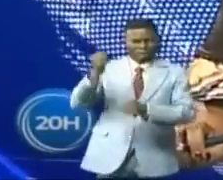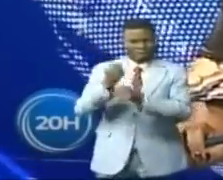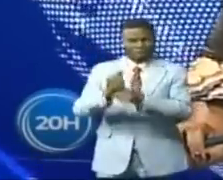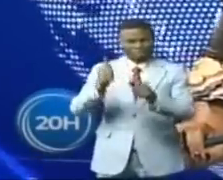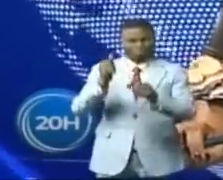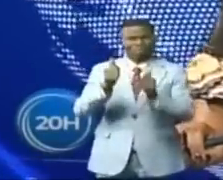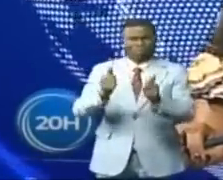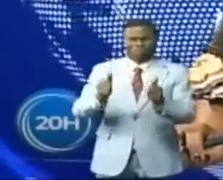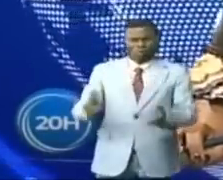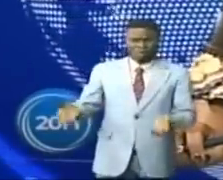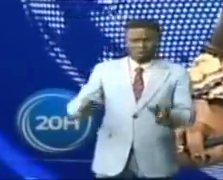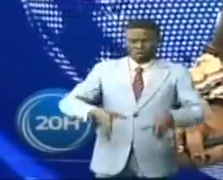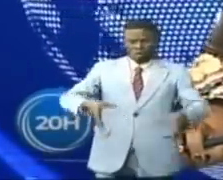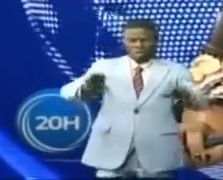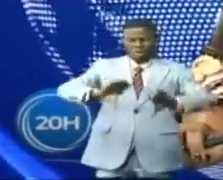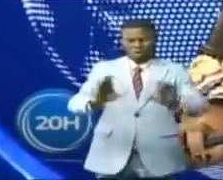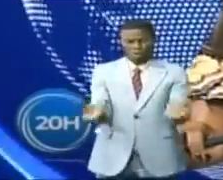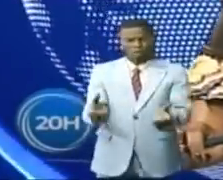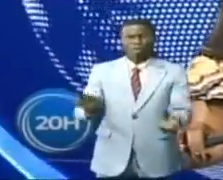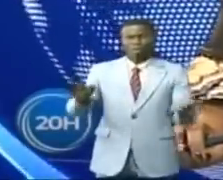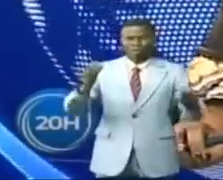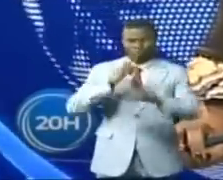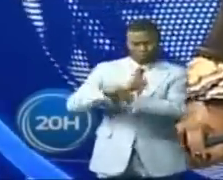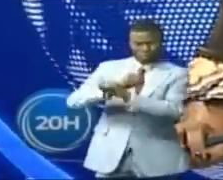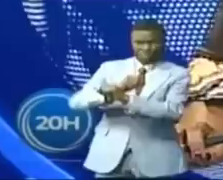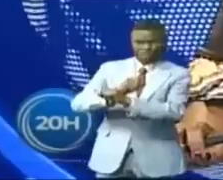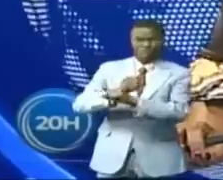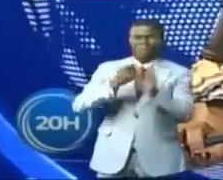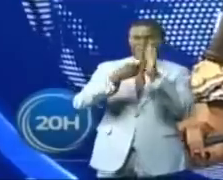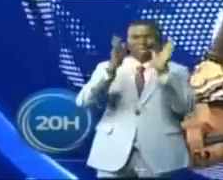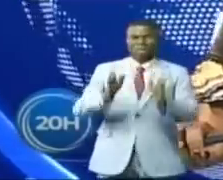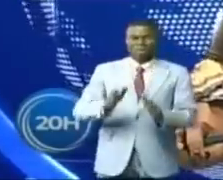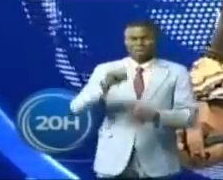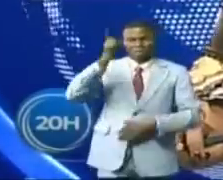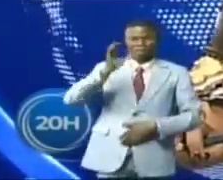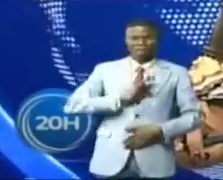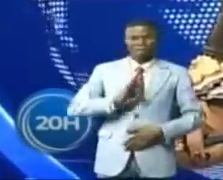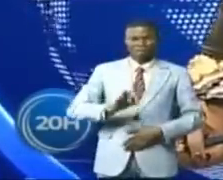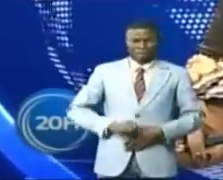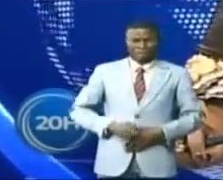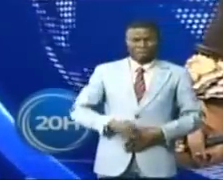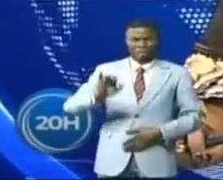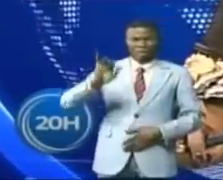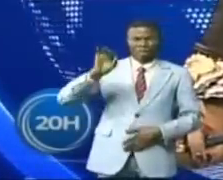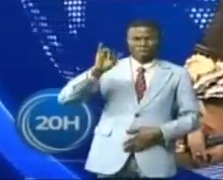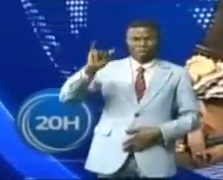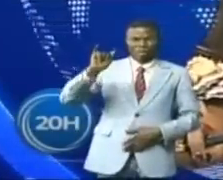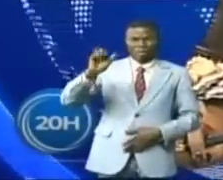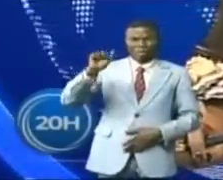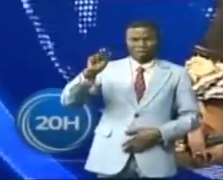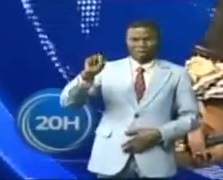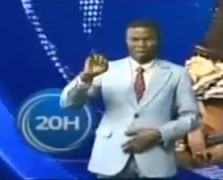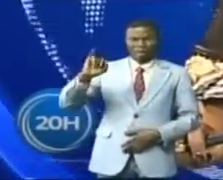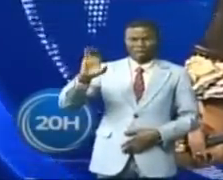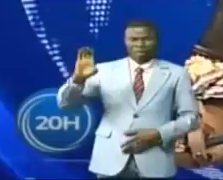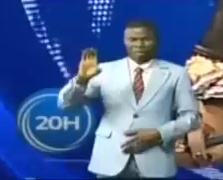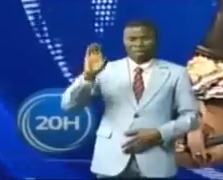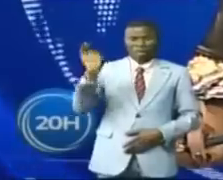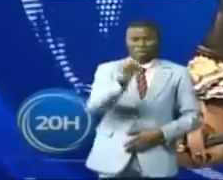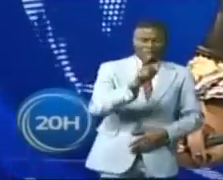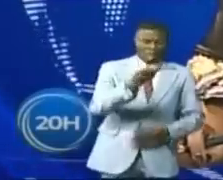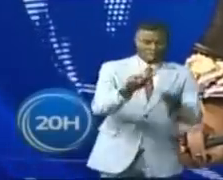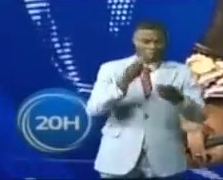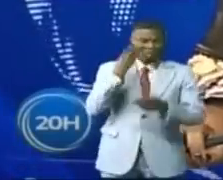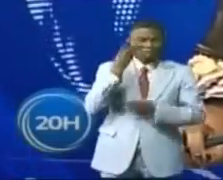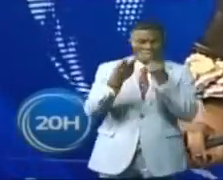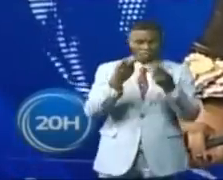les érosions sont maîtrisées et le représentant personnel du chef de l'État, Yannick Moutadila, a effectué une descente sur le terrain